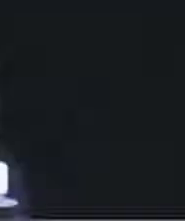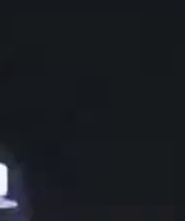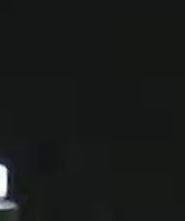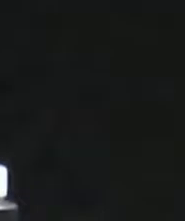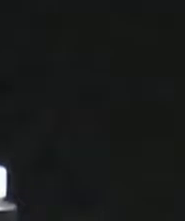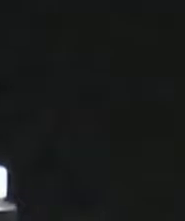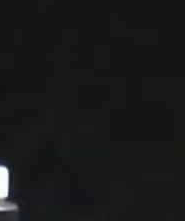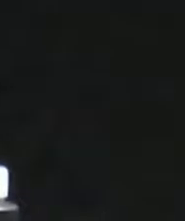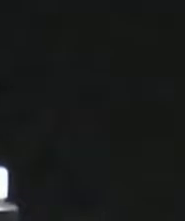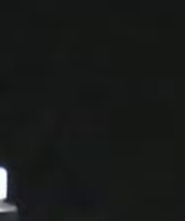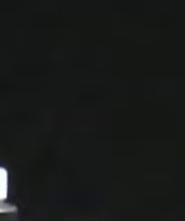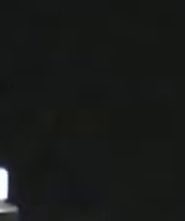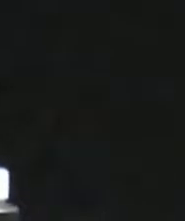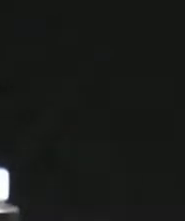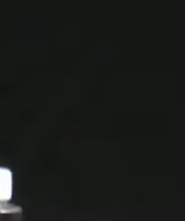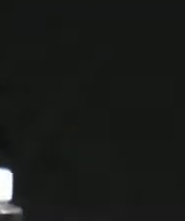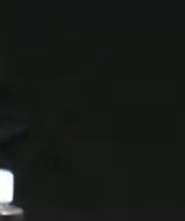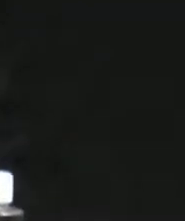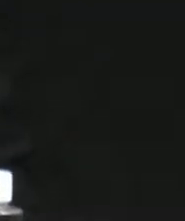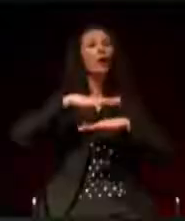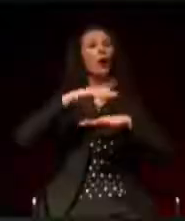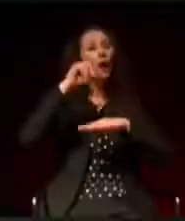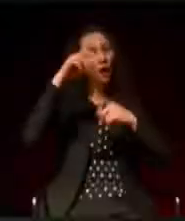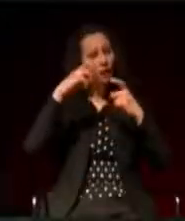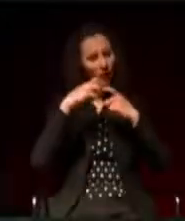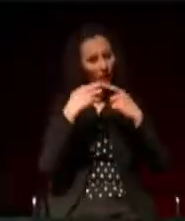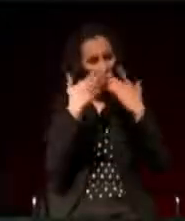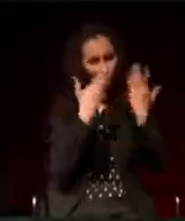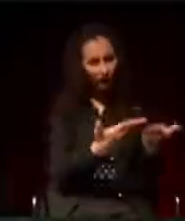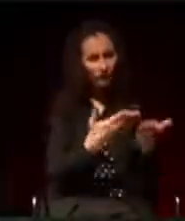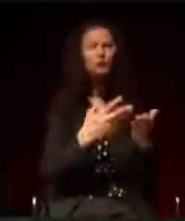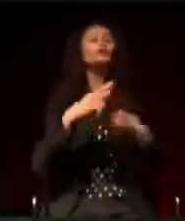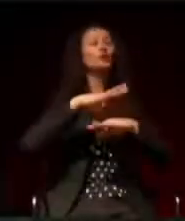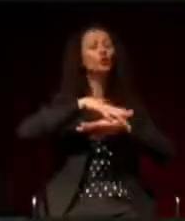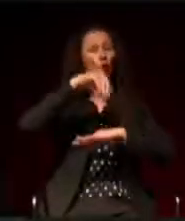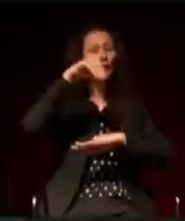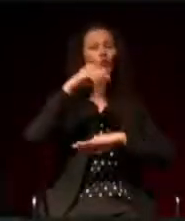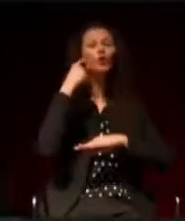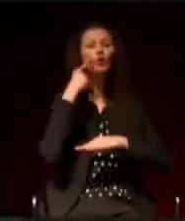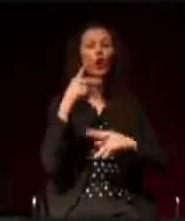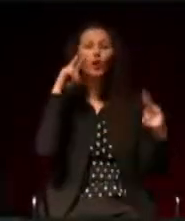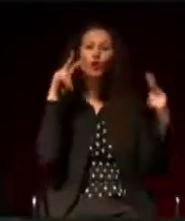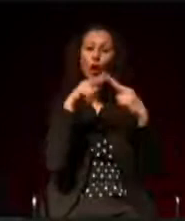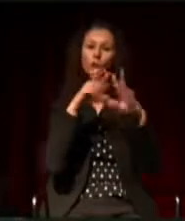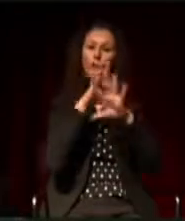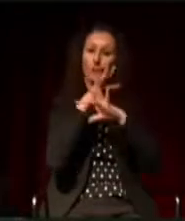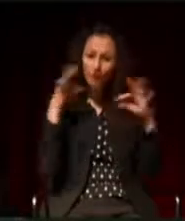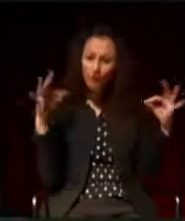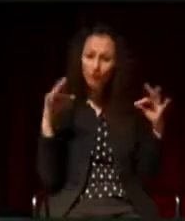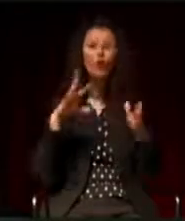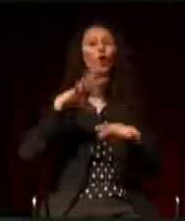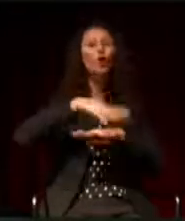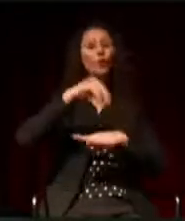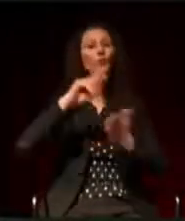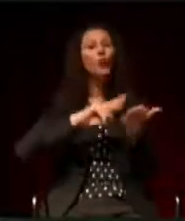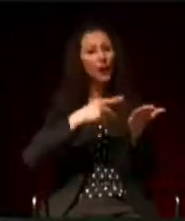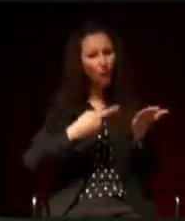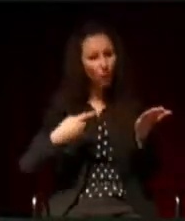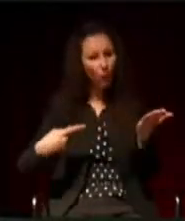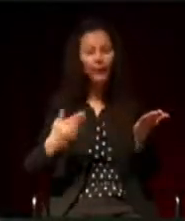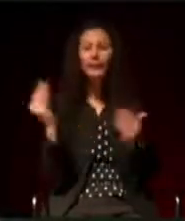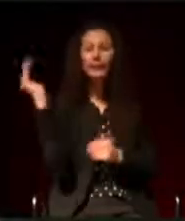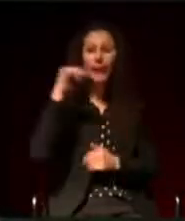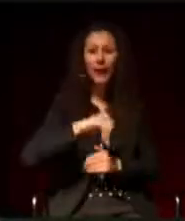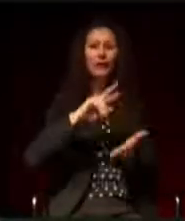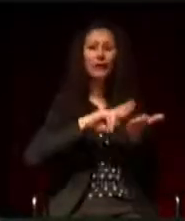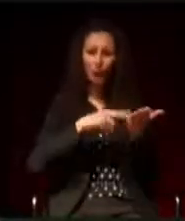Değerli arkadaşlar, komisyon raporu üzerine görüşmeler tamamlandı. Komisyon raporunun, komisyonlardan